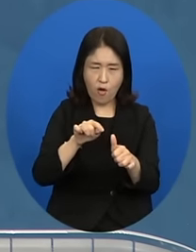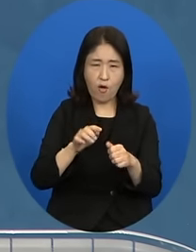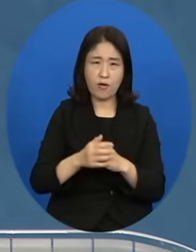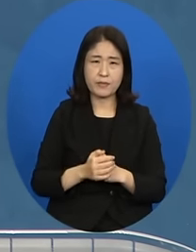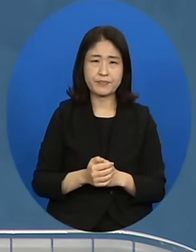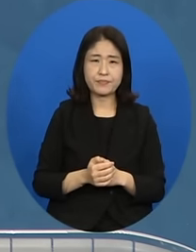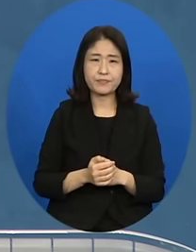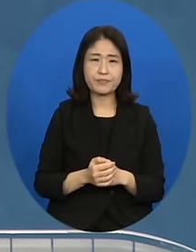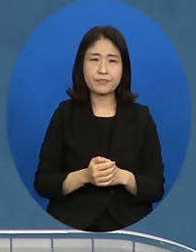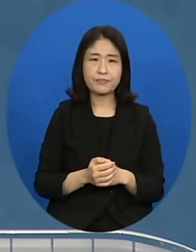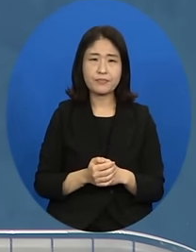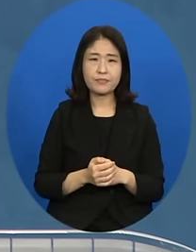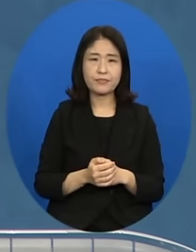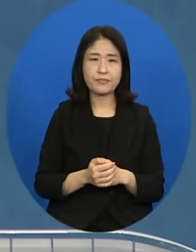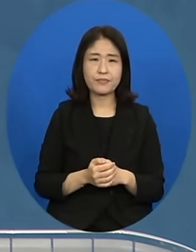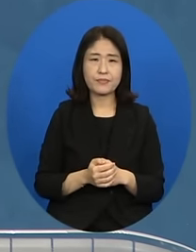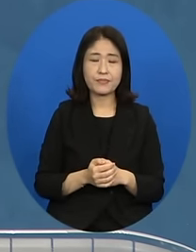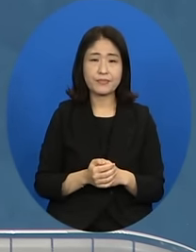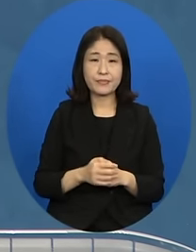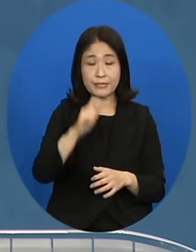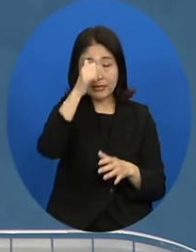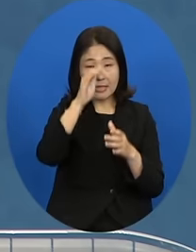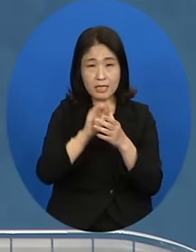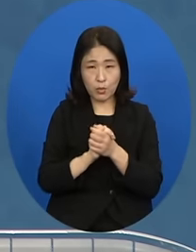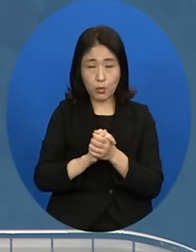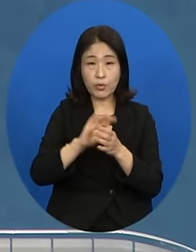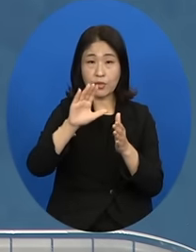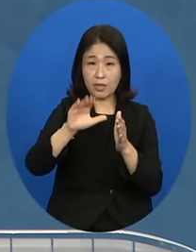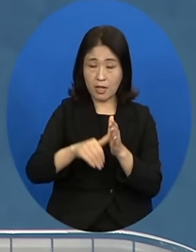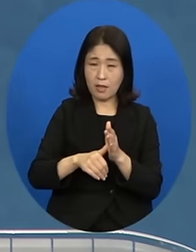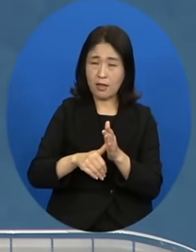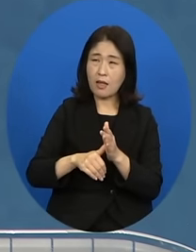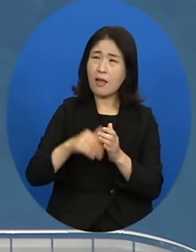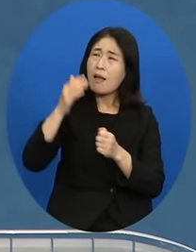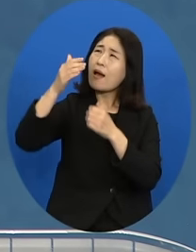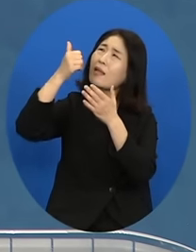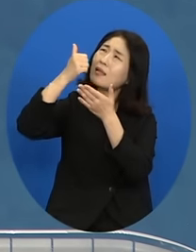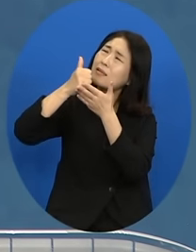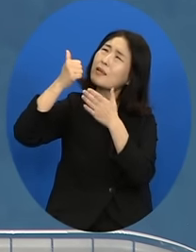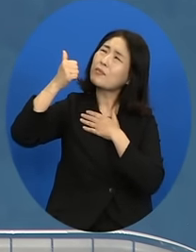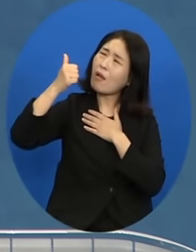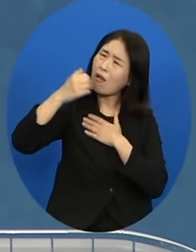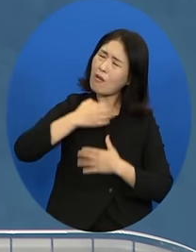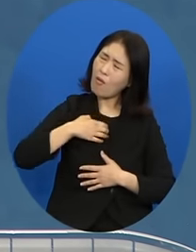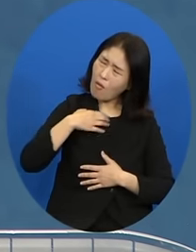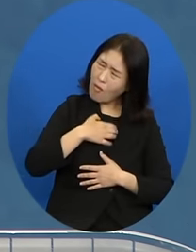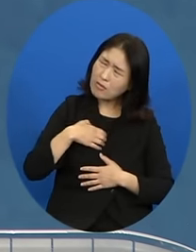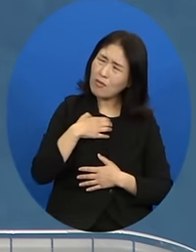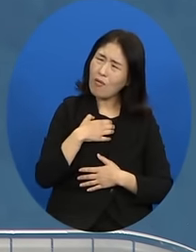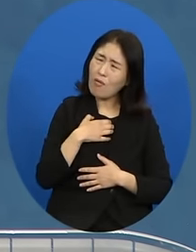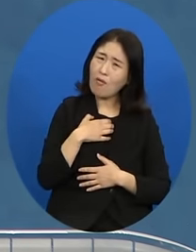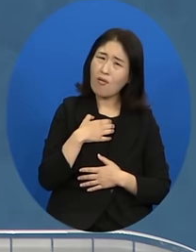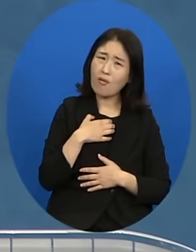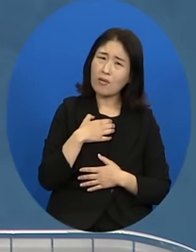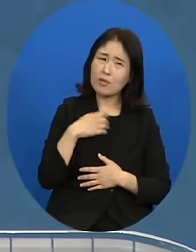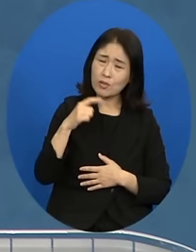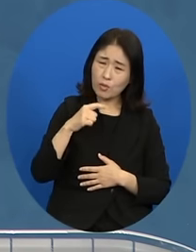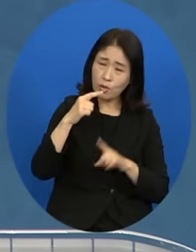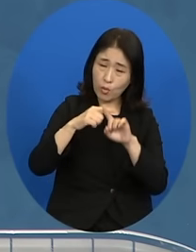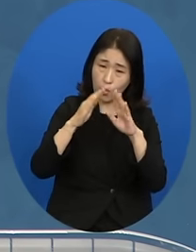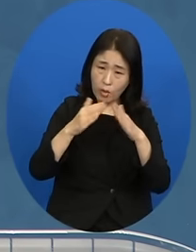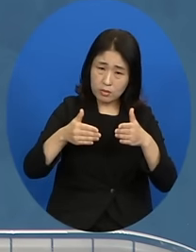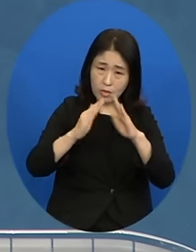가라. 기도 중에 하나님께 하나님 너무 불안정합니다. 이렇게 개척하면